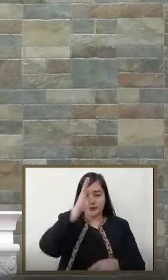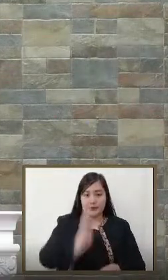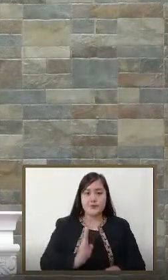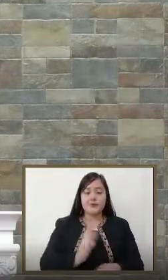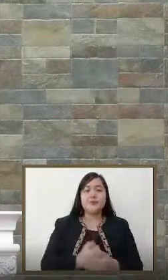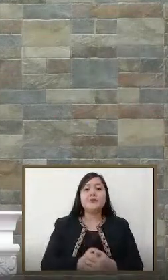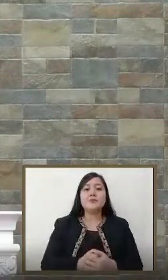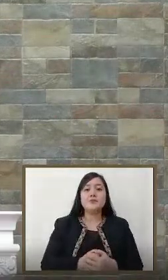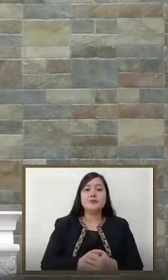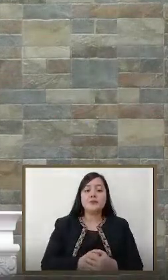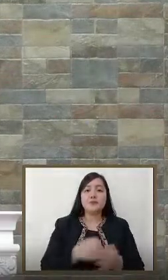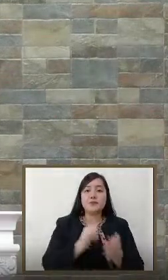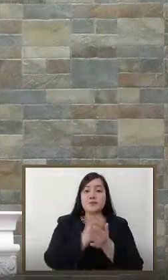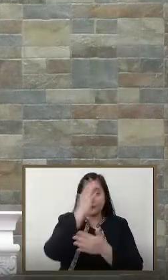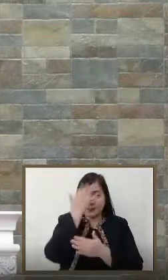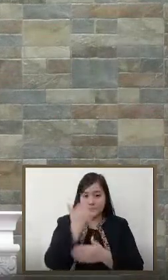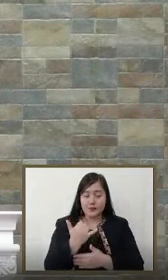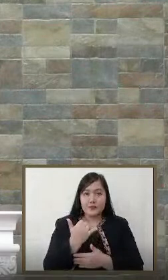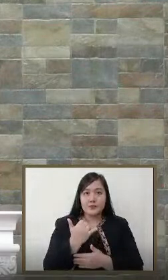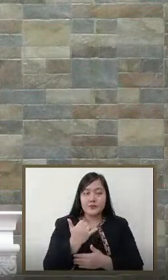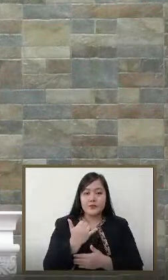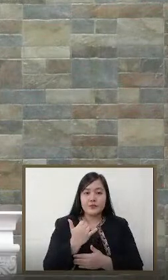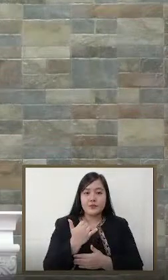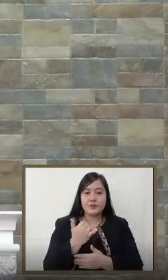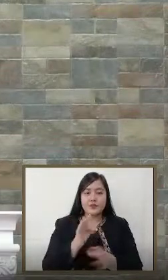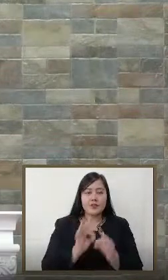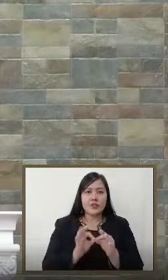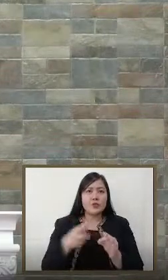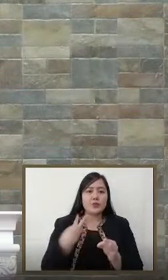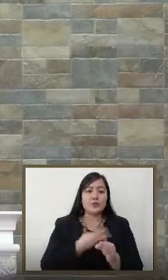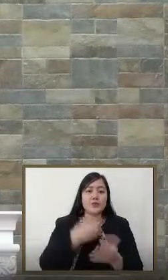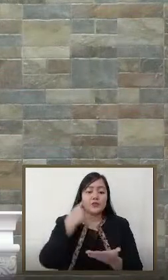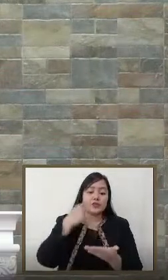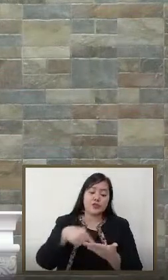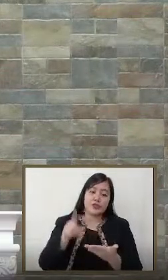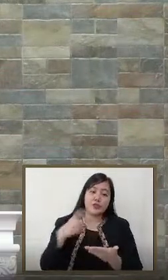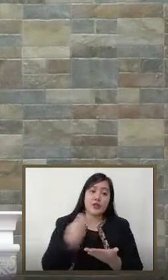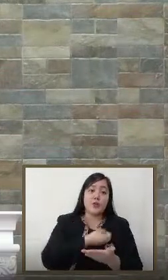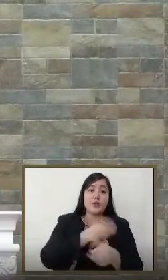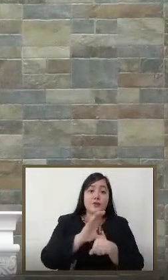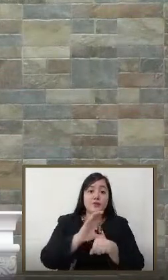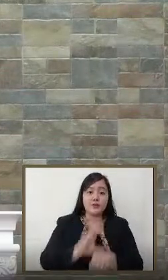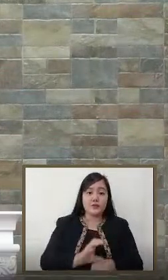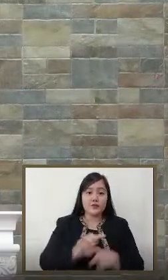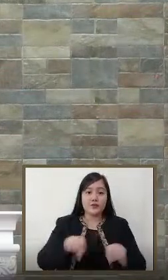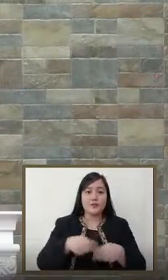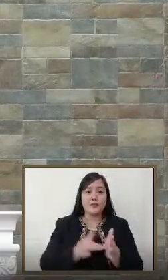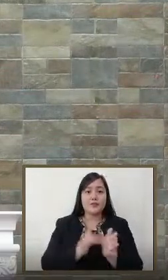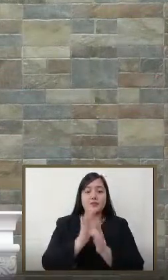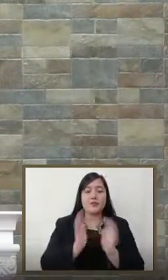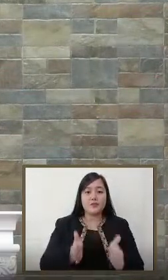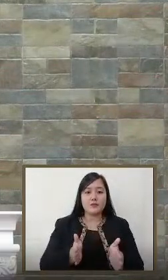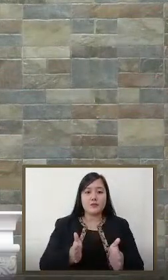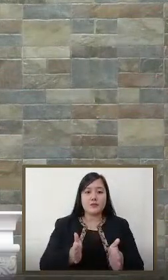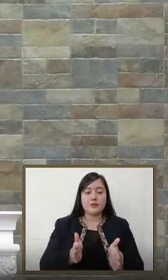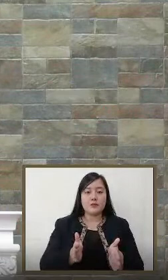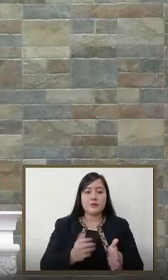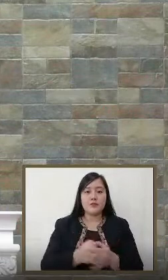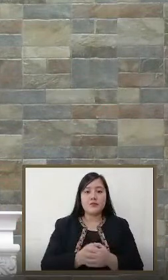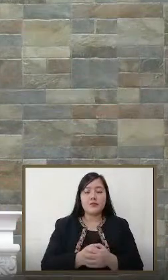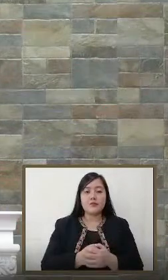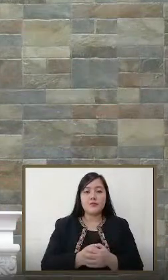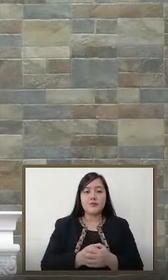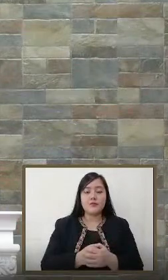nga kapatid, kung ating titingnan yung ating kalagayan ngayon as a Christian o bilang isang Kristiyano o bilang isang anak ng Diyos,